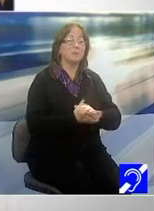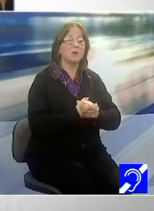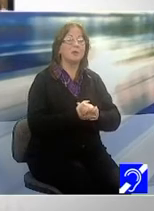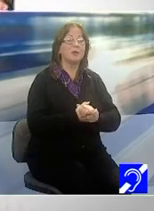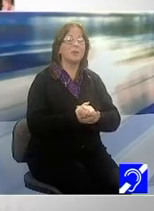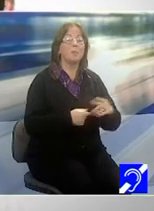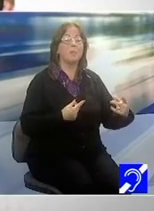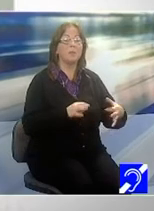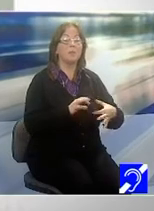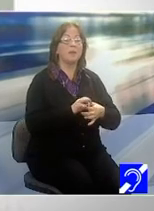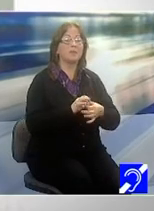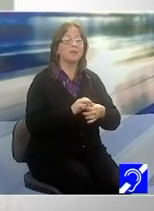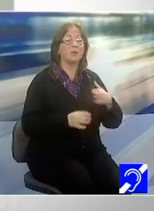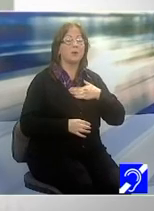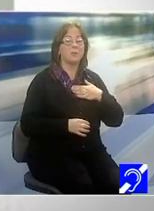mine.